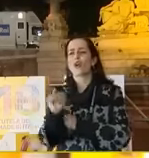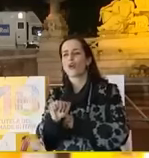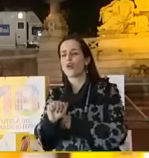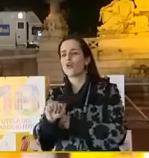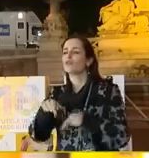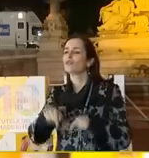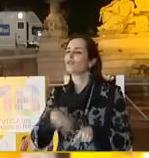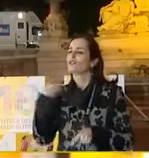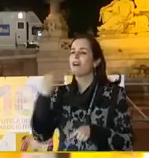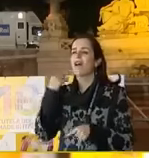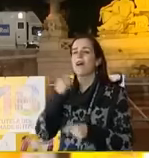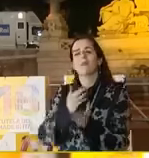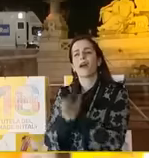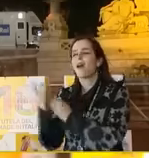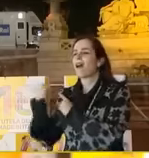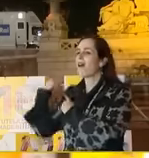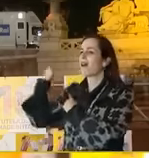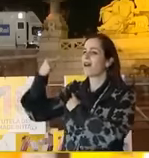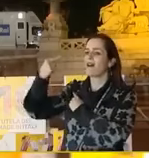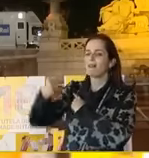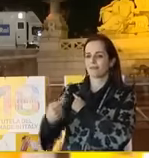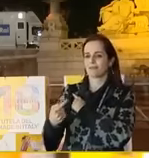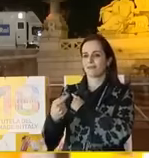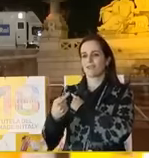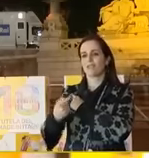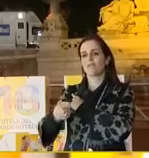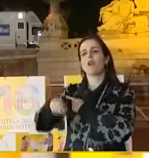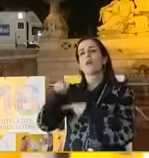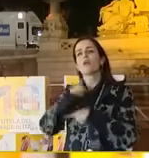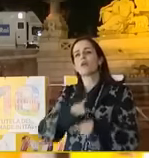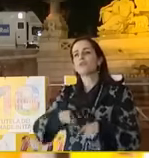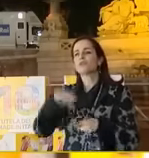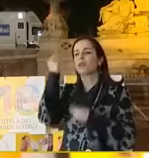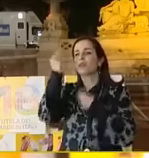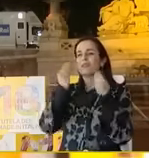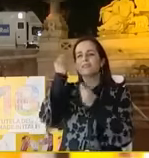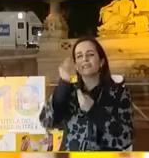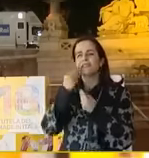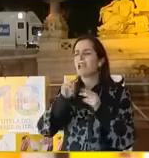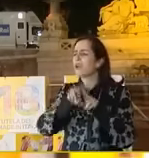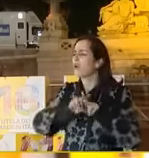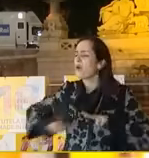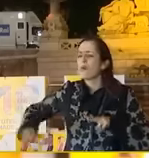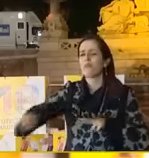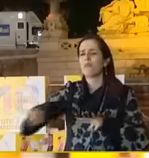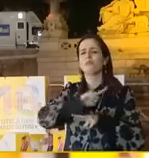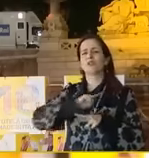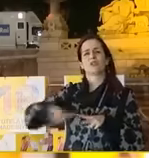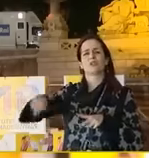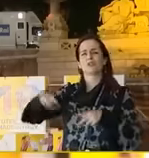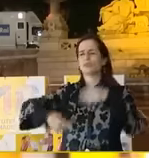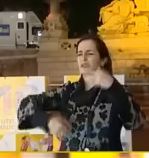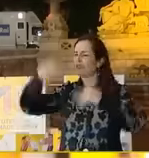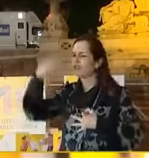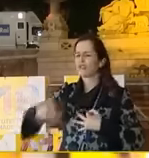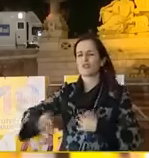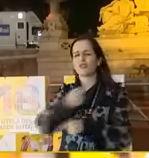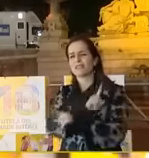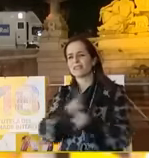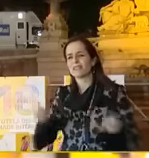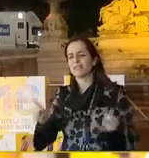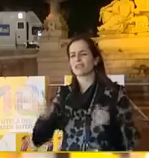contro i luoghi comuni, contro le ingiustizie, contro le valigette della camorra ai